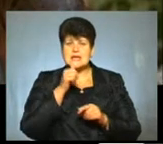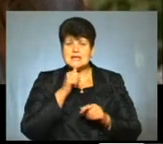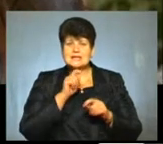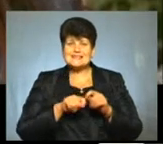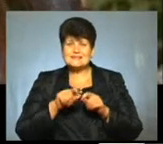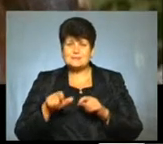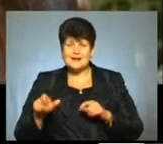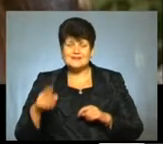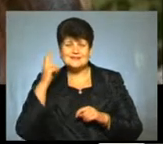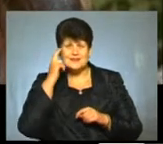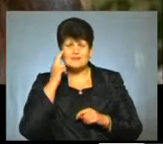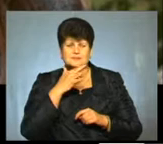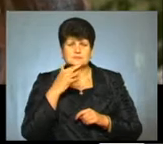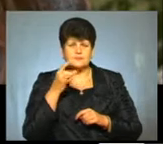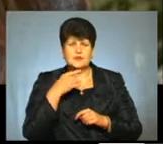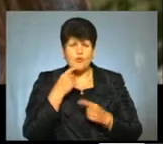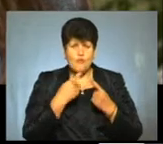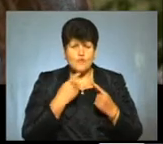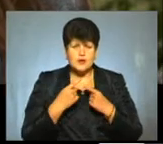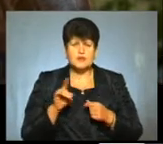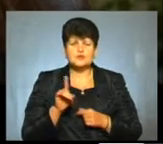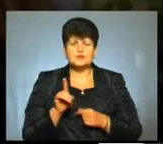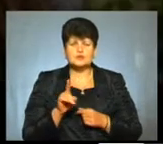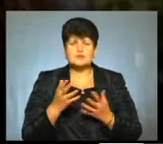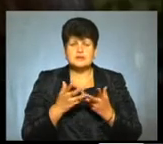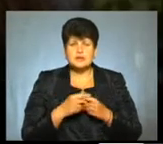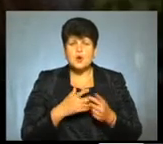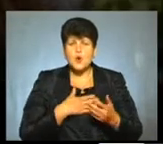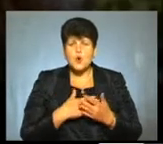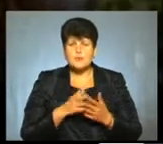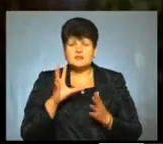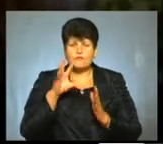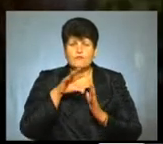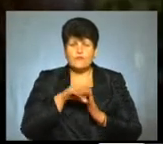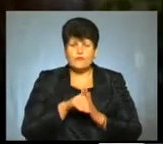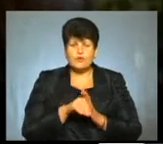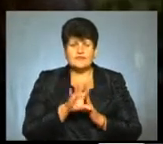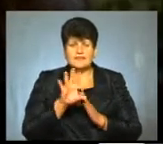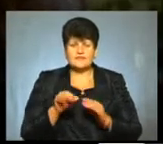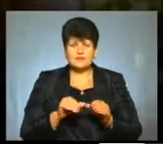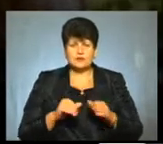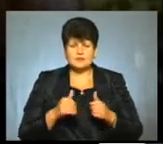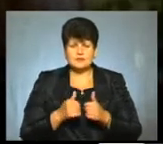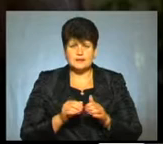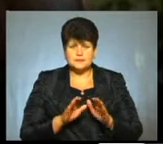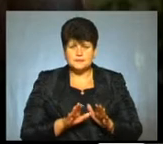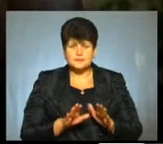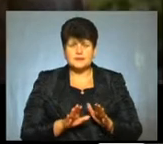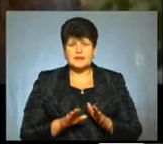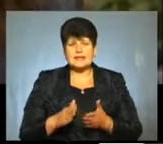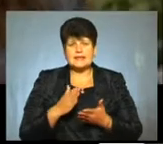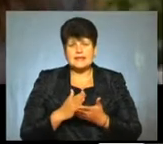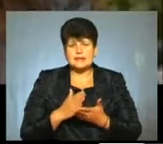Експерти з Києва також про це неодноразово говорили, оскільки громадськість входить знову на Міністерський комітет громадського бюджету,